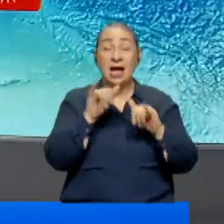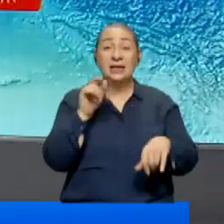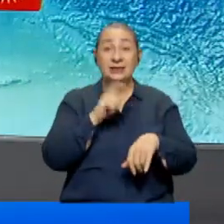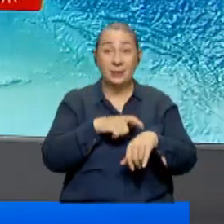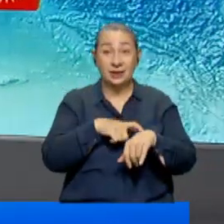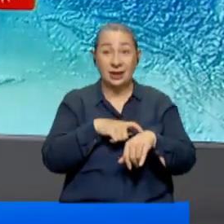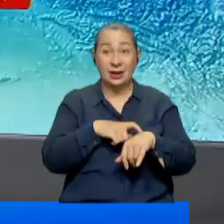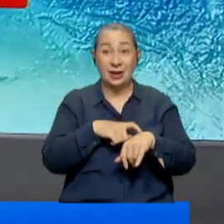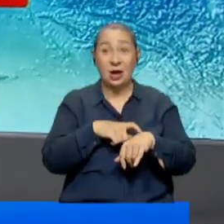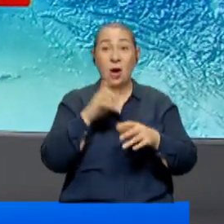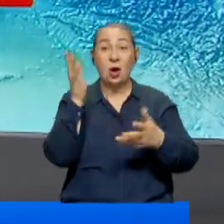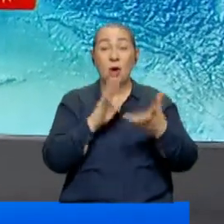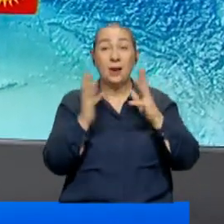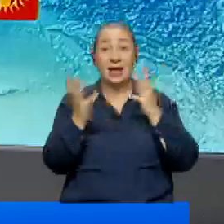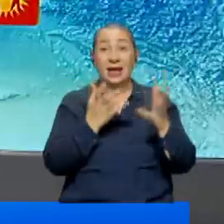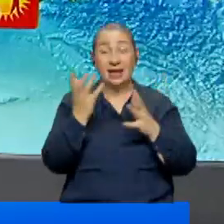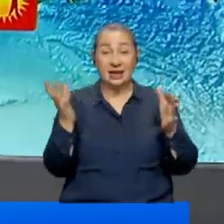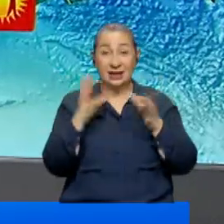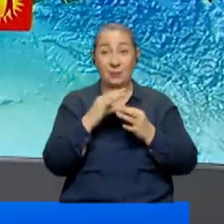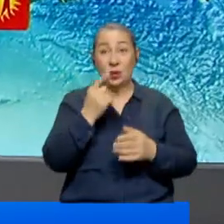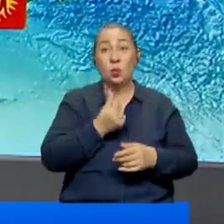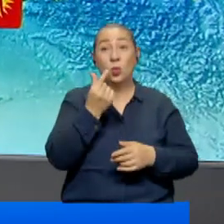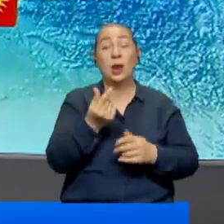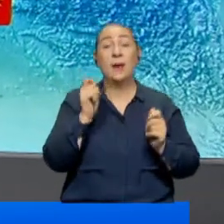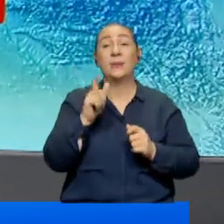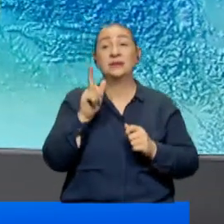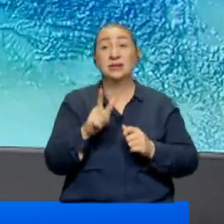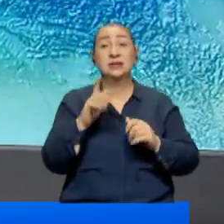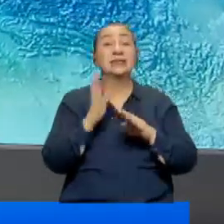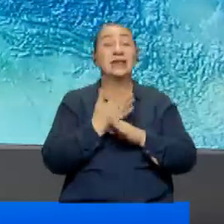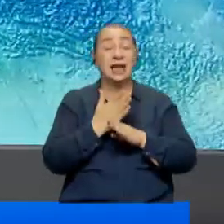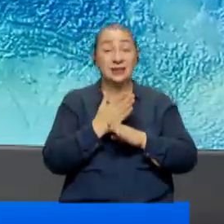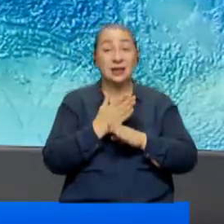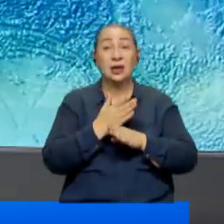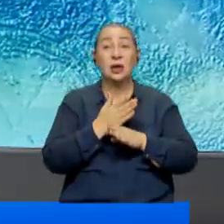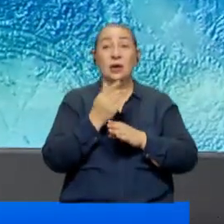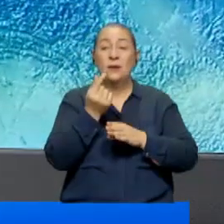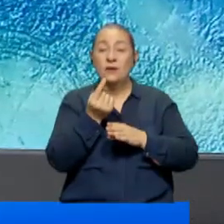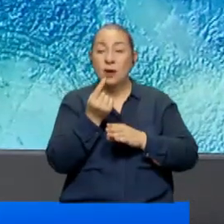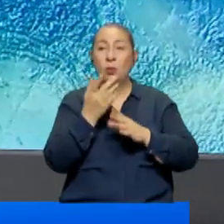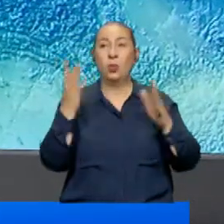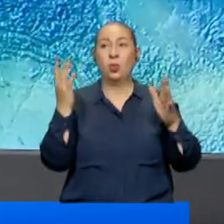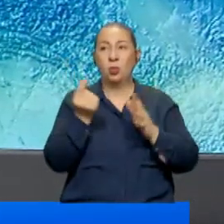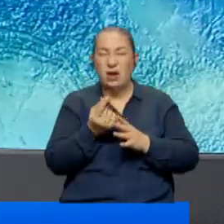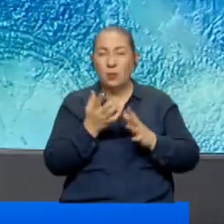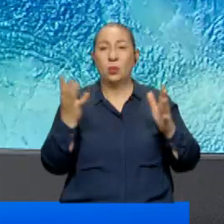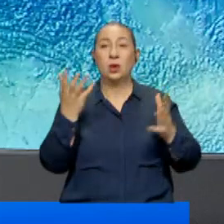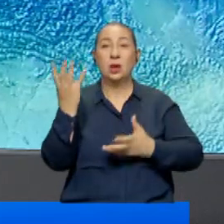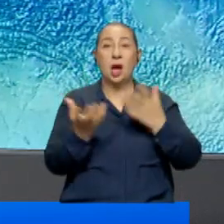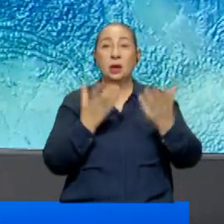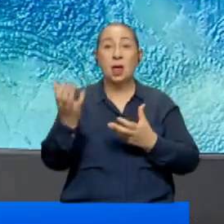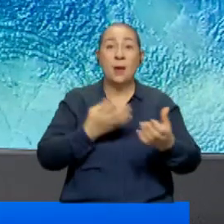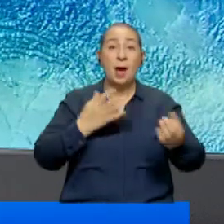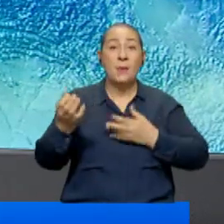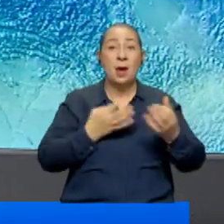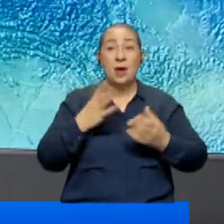zamanda orman yangınları ile ilgili de bir uyarı yapmamız gerekiyor. Çünkü irili ufaklı yangın haberleri hala gelmeye